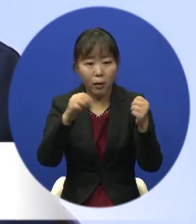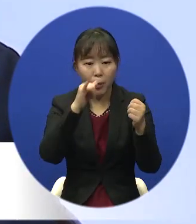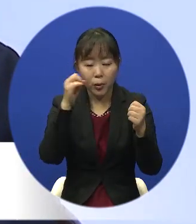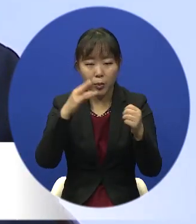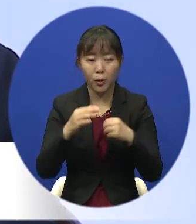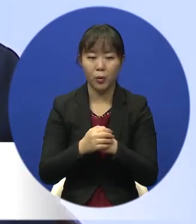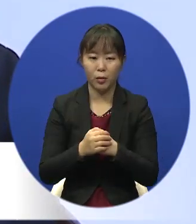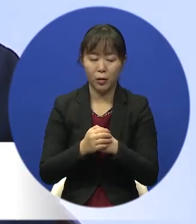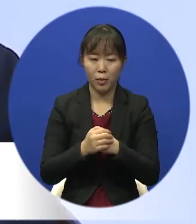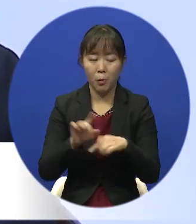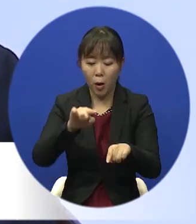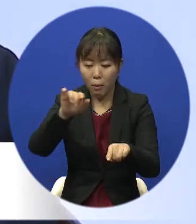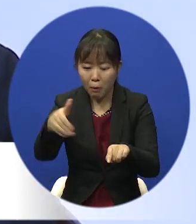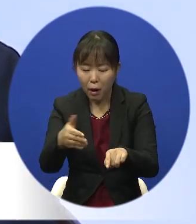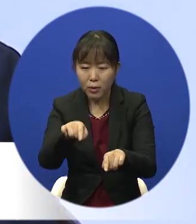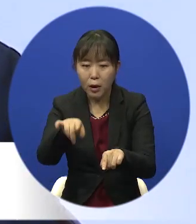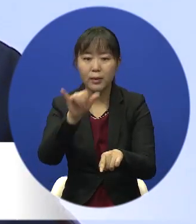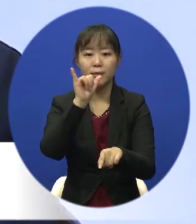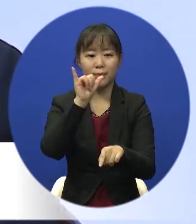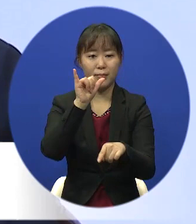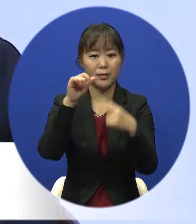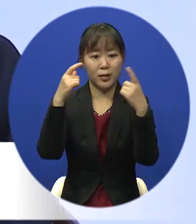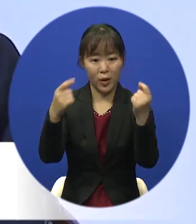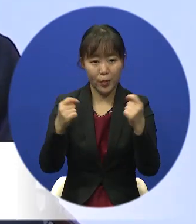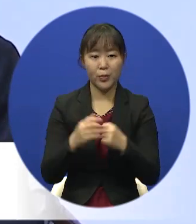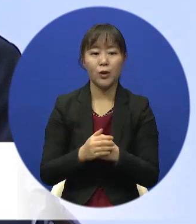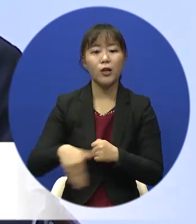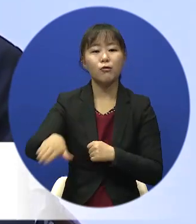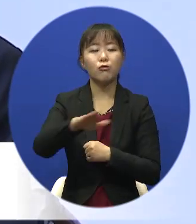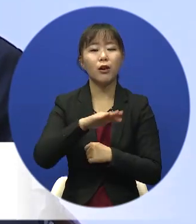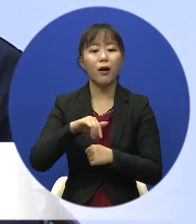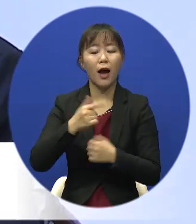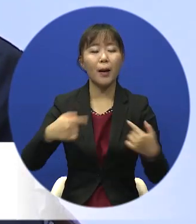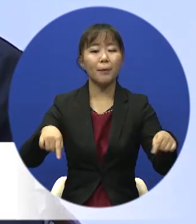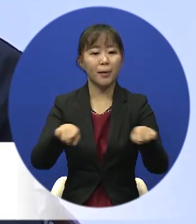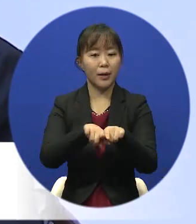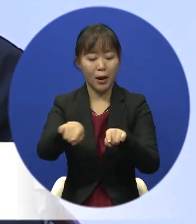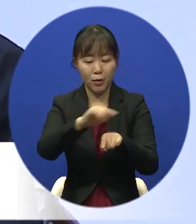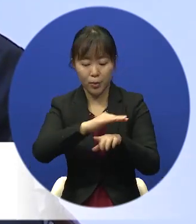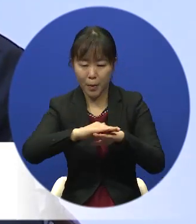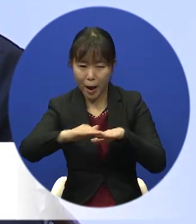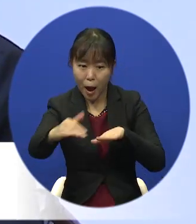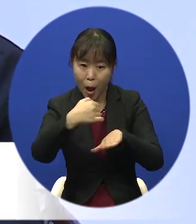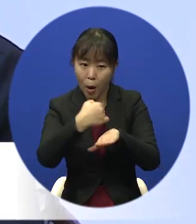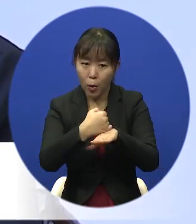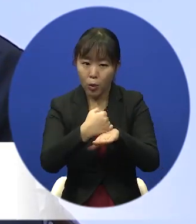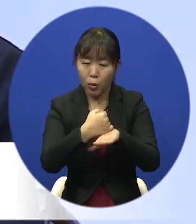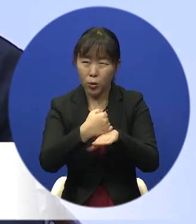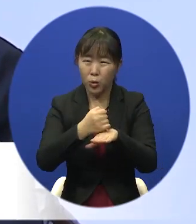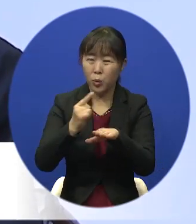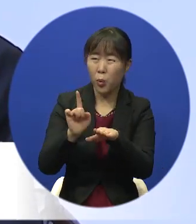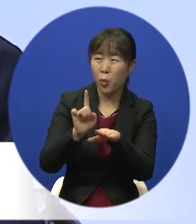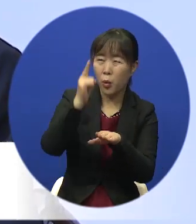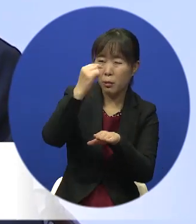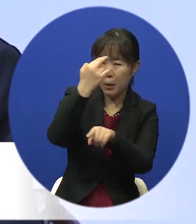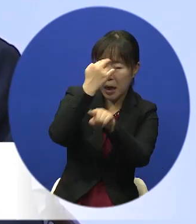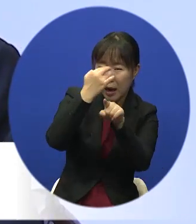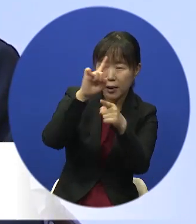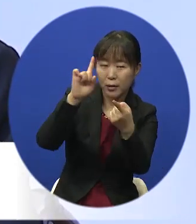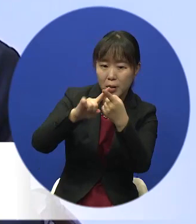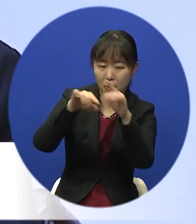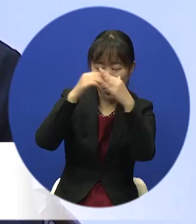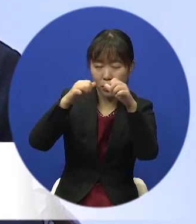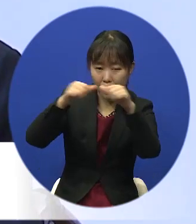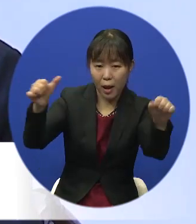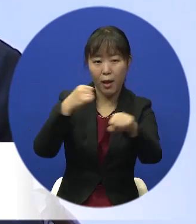파여진 웅덩이가 있습니다. 우리 함께 그 파여진 웅덩이를 메꾸고 높다란 담벼락이 있다면 그건 또